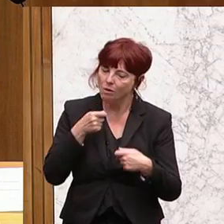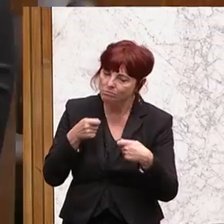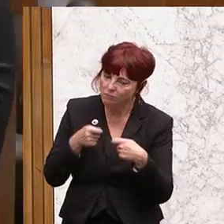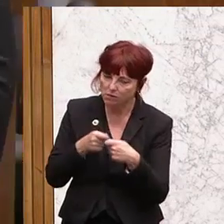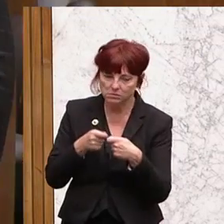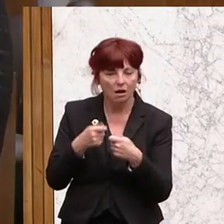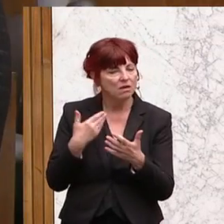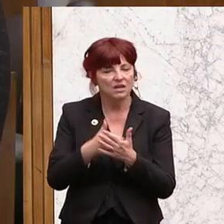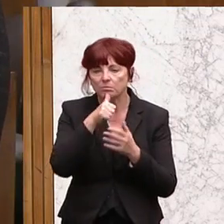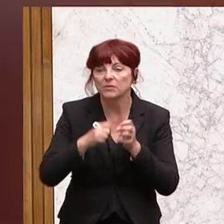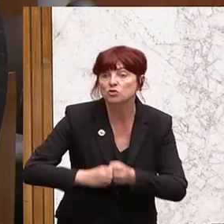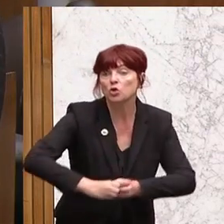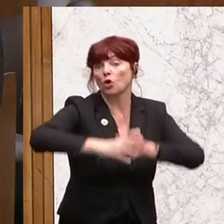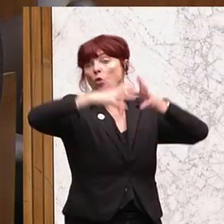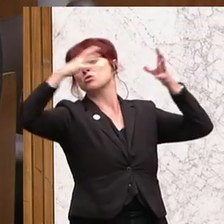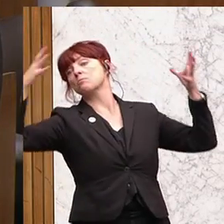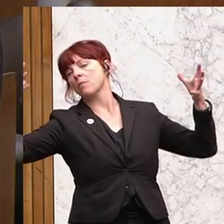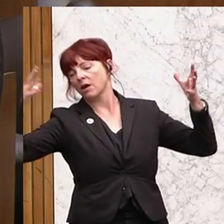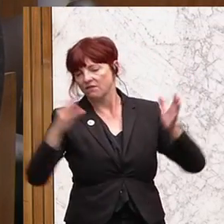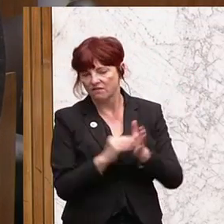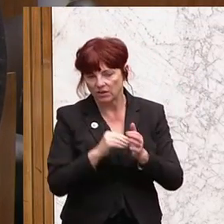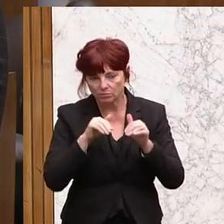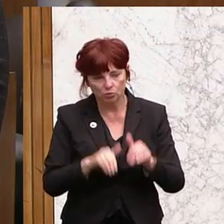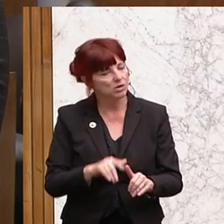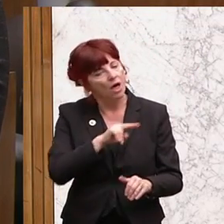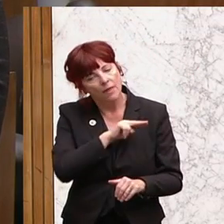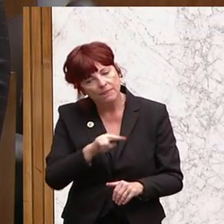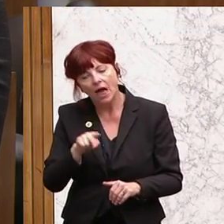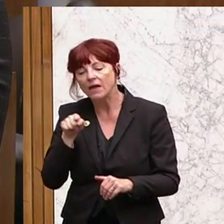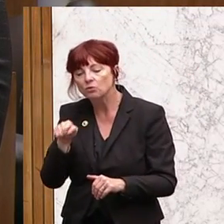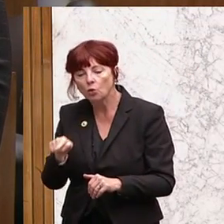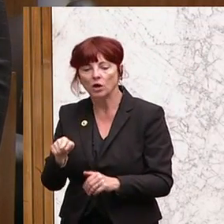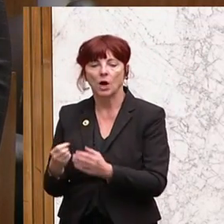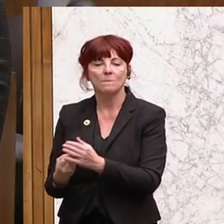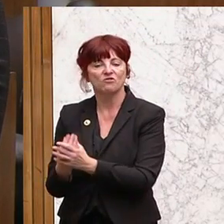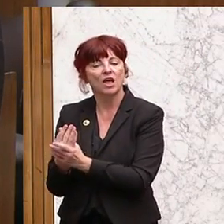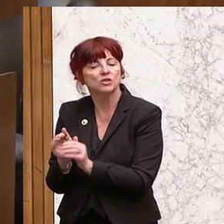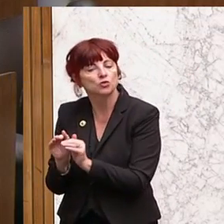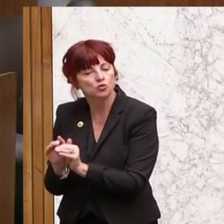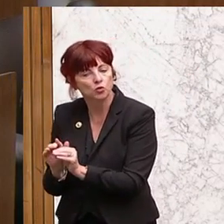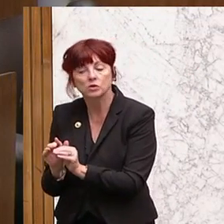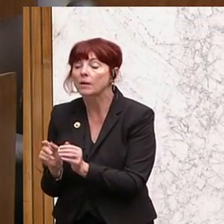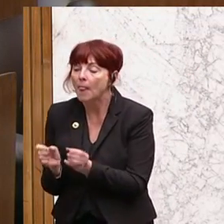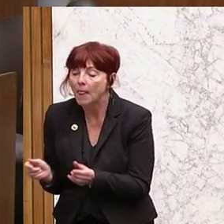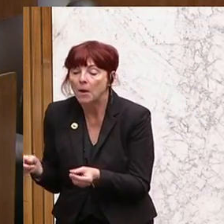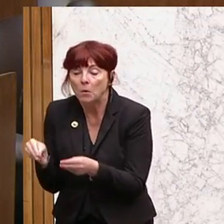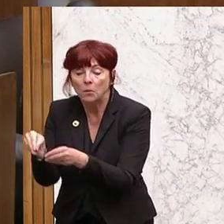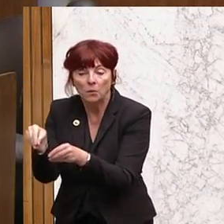der Menge eingesetzt werden sondern dort wo es erforderlich ist um die Pflanzen entsprechend vor Schädlingen beispielsweise zu